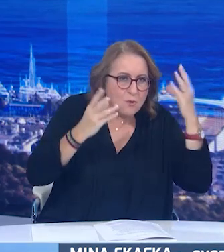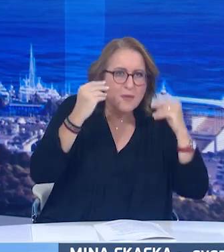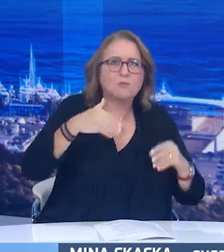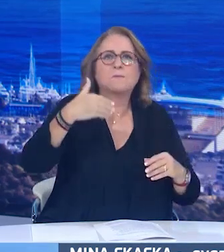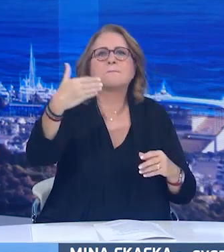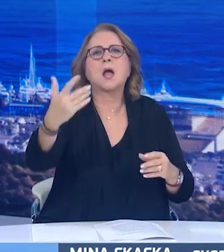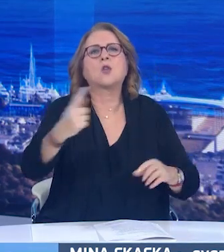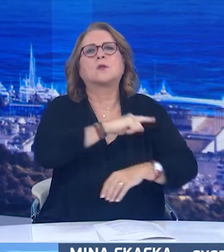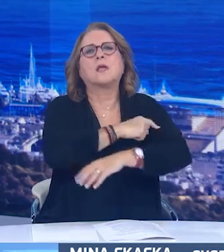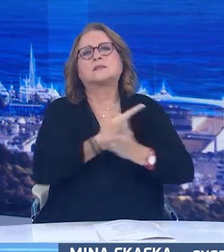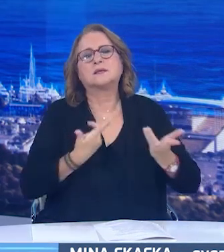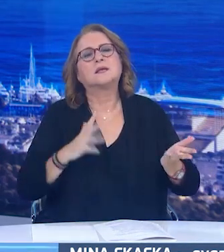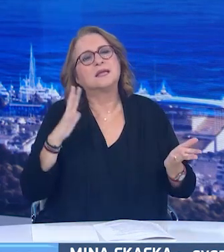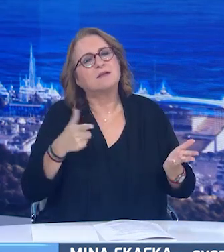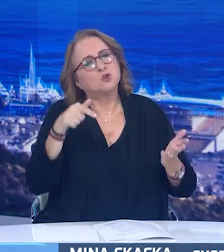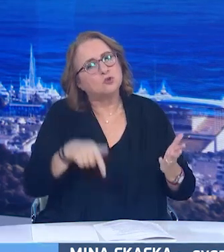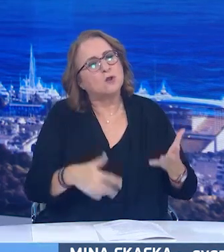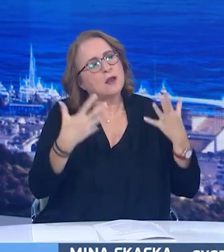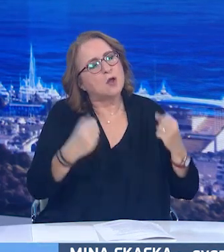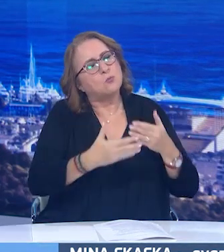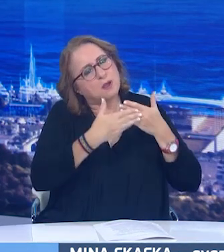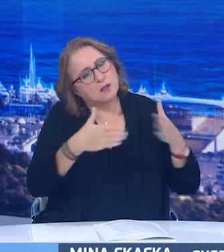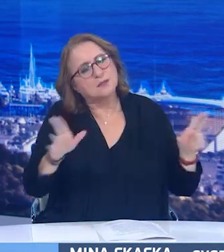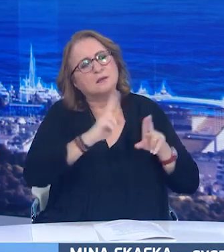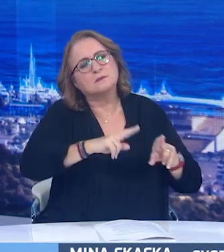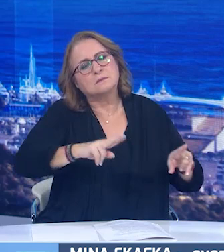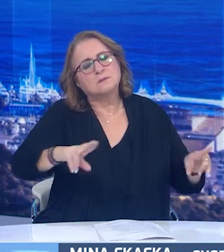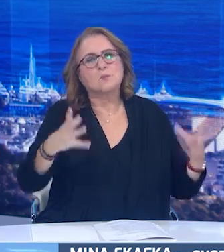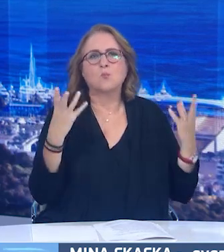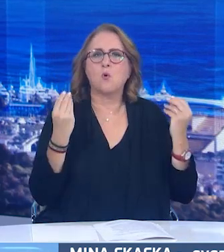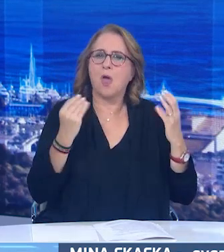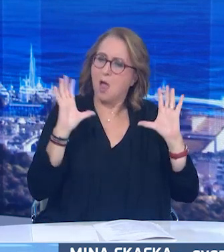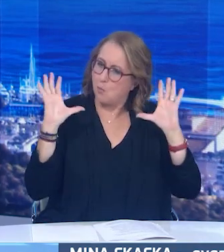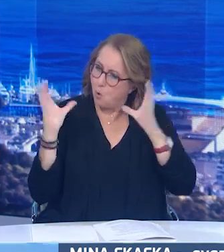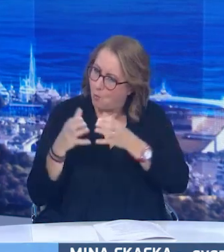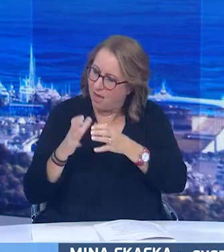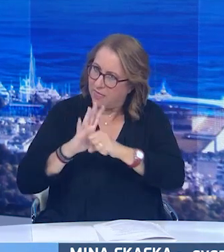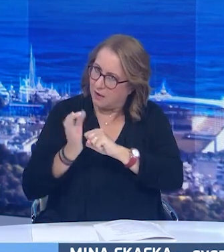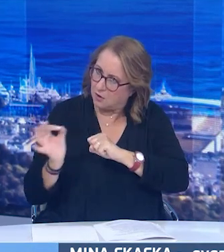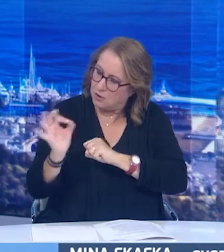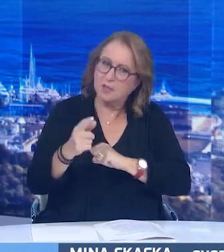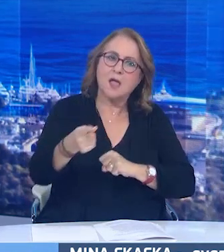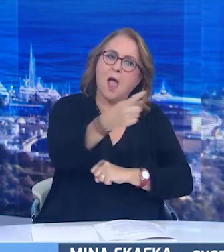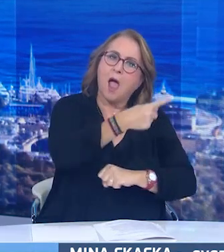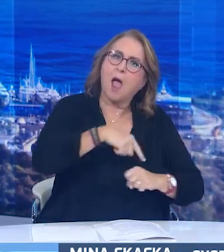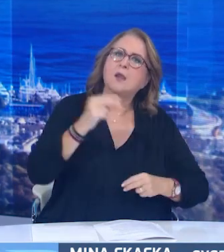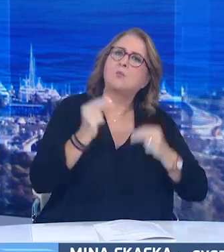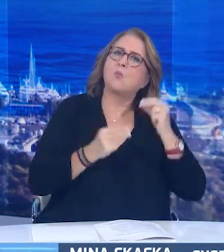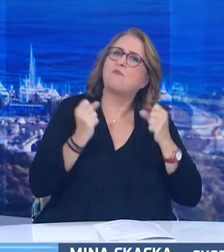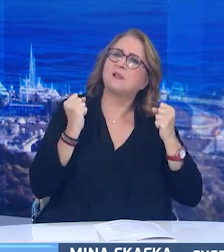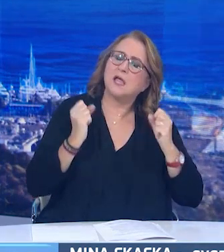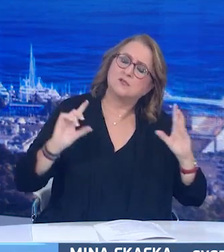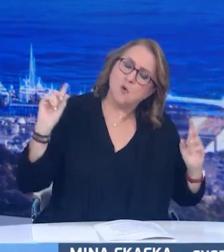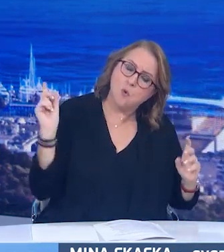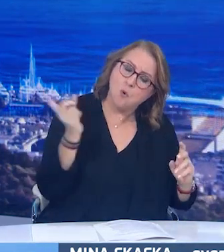ασθενείς, για όλη την εκπαίδευση, για όλους τους γιατρούς. Άρα, θα έχουμε το νου μας και στους ασθενείς με COVID και στους ασθενείς με όλα τα υπόλοιπα